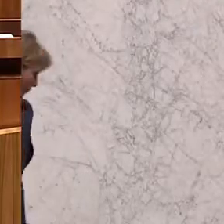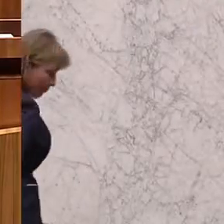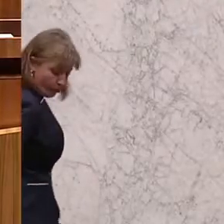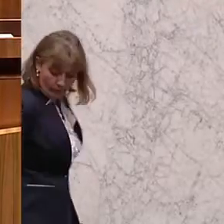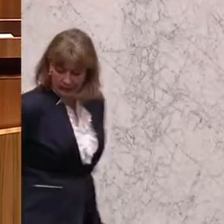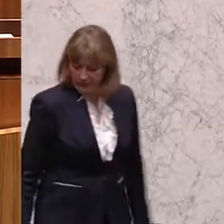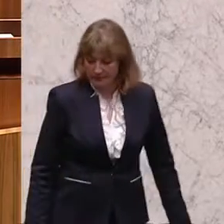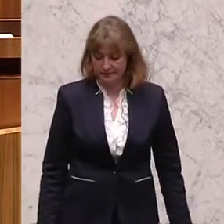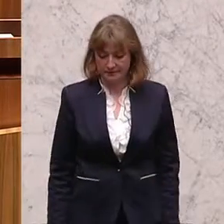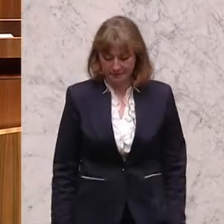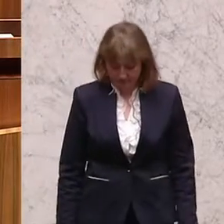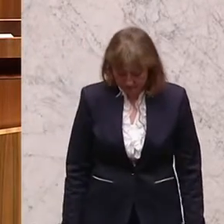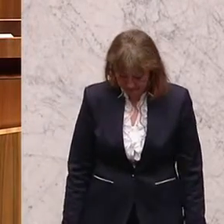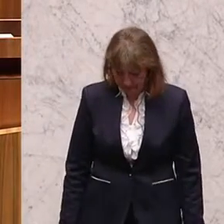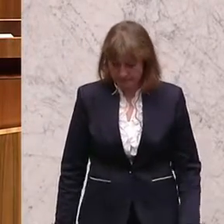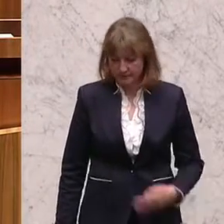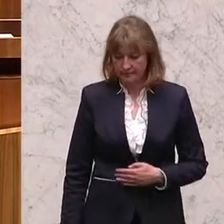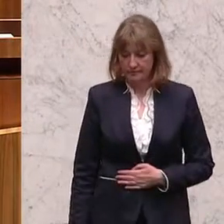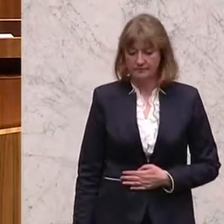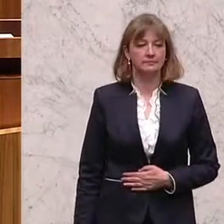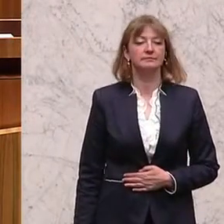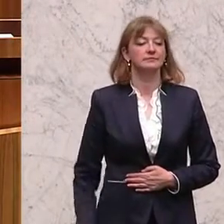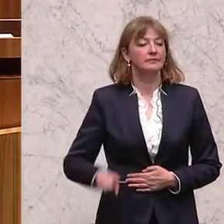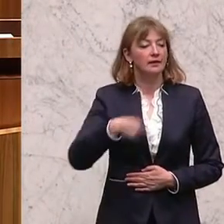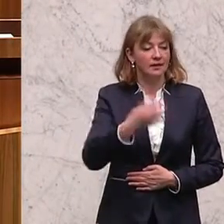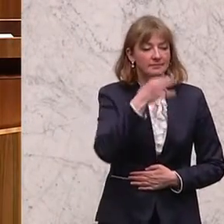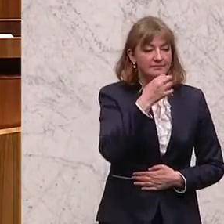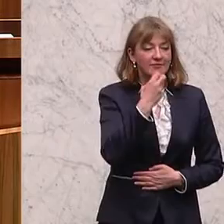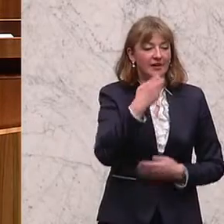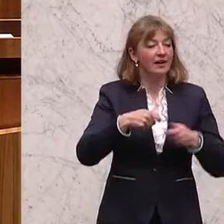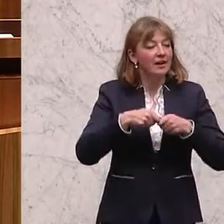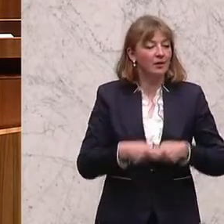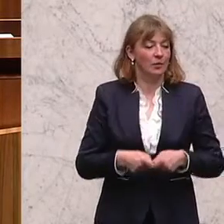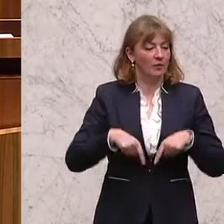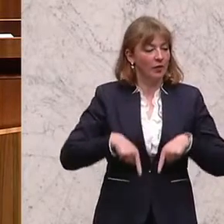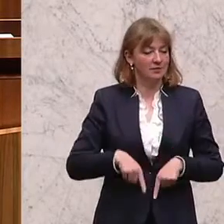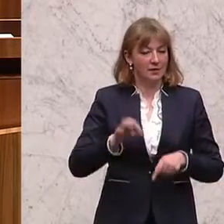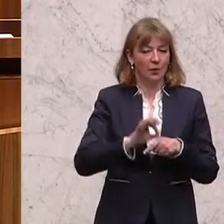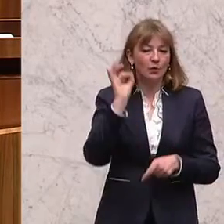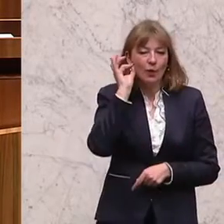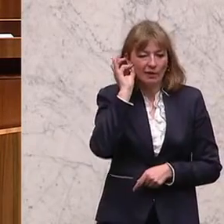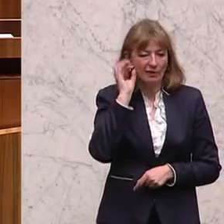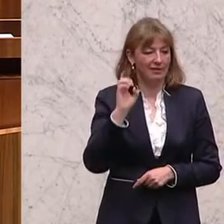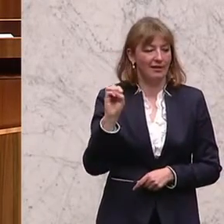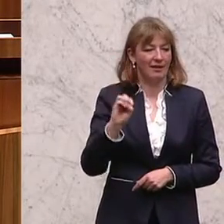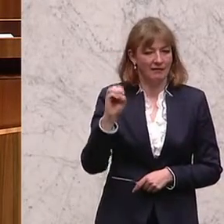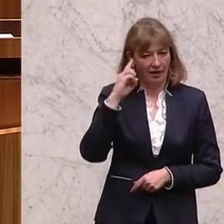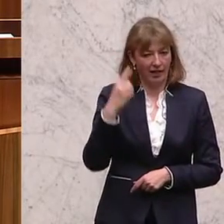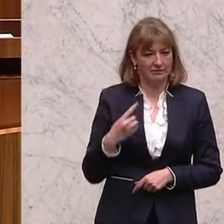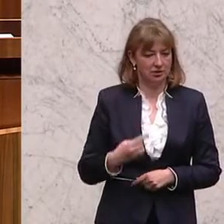Nach Wolfgang Zanger von der FPÖ, dem Rechnungshofsprecher, kommt die Klubobfrau der Grünen, Iva